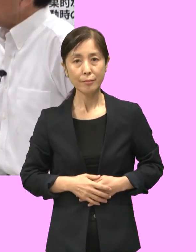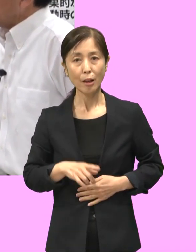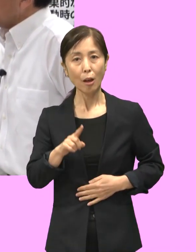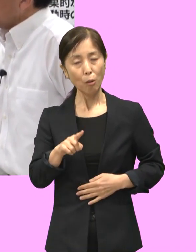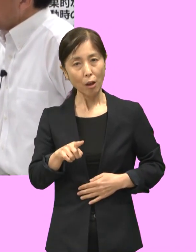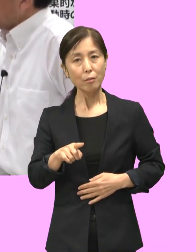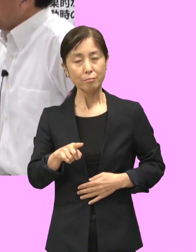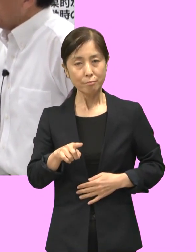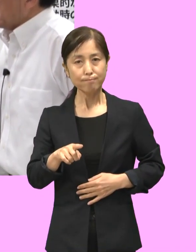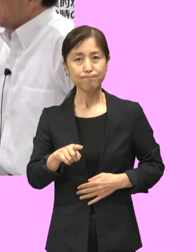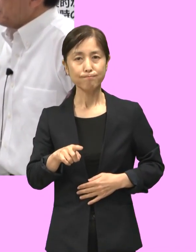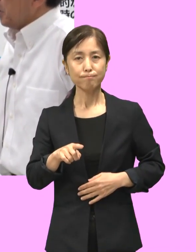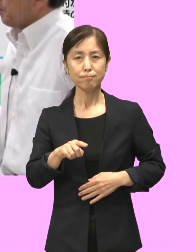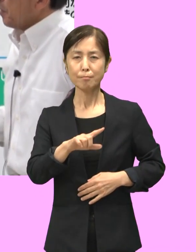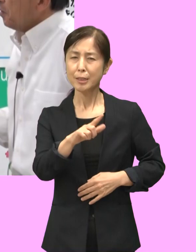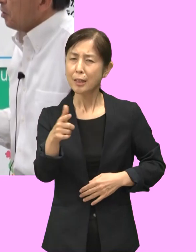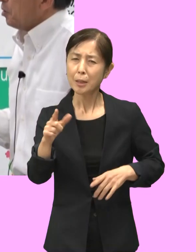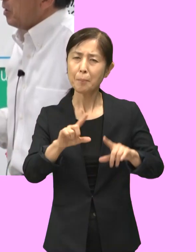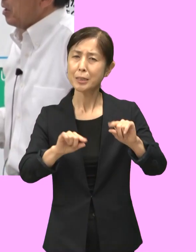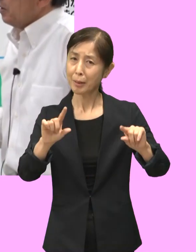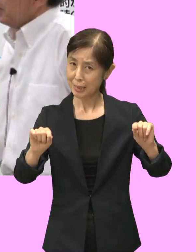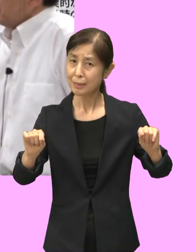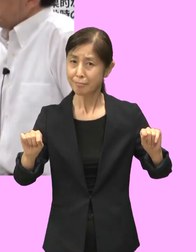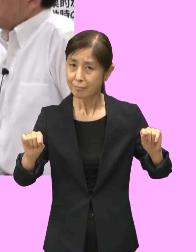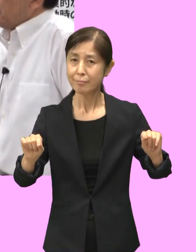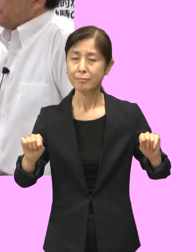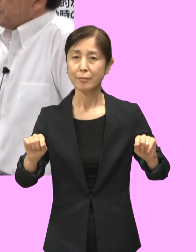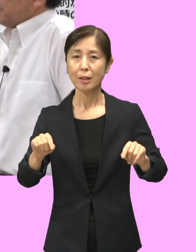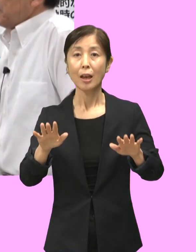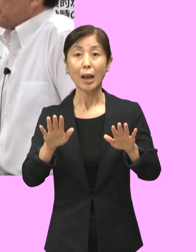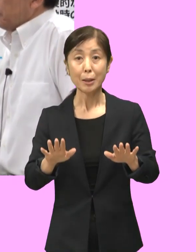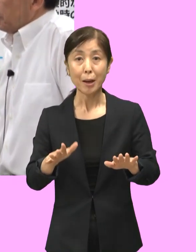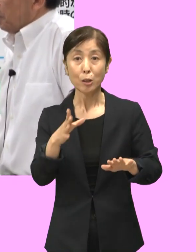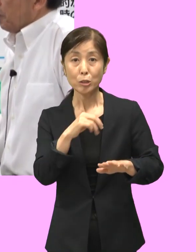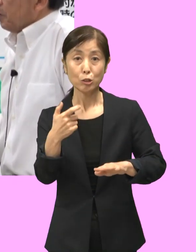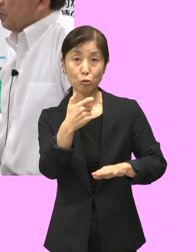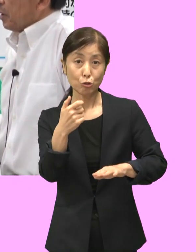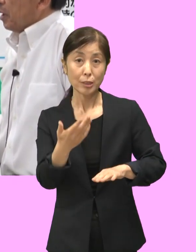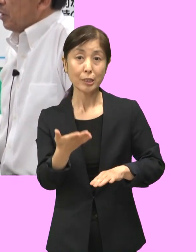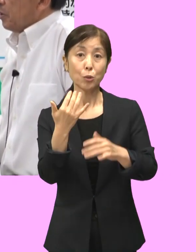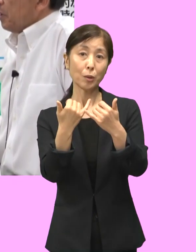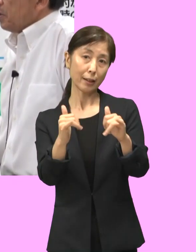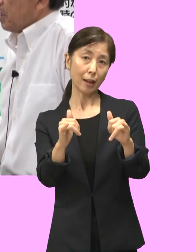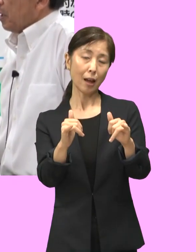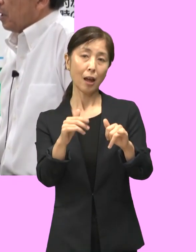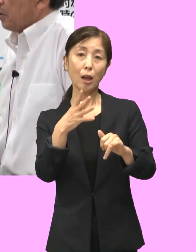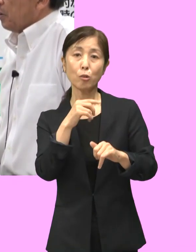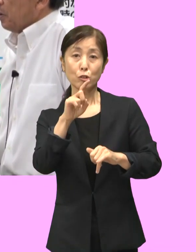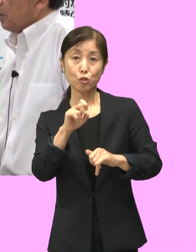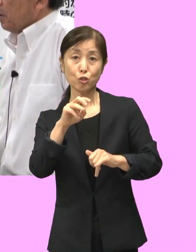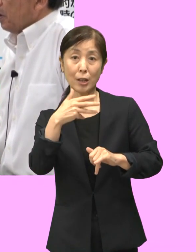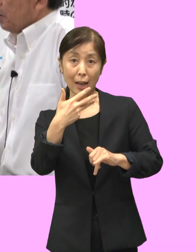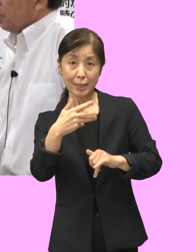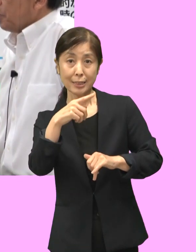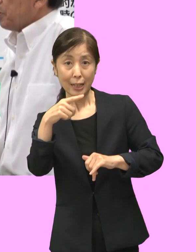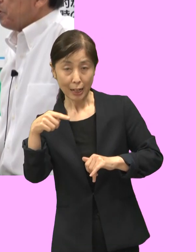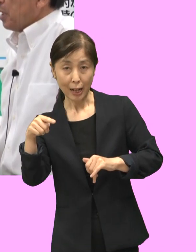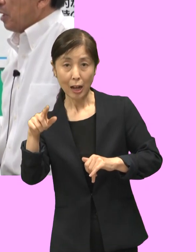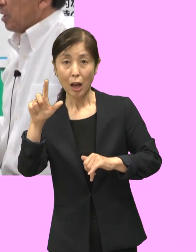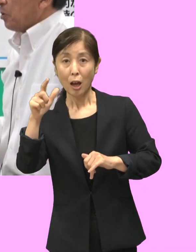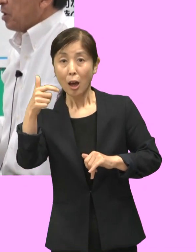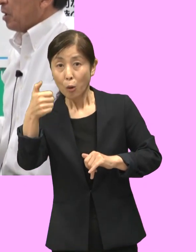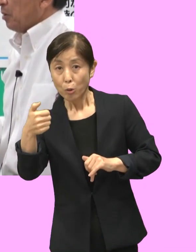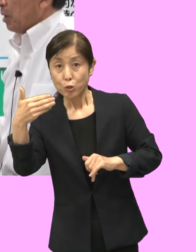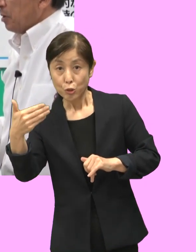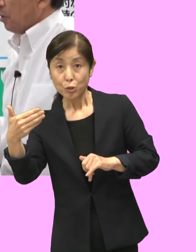これいろいろパターンがありまして、例えば現在60歳以上の人、それから18歳から59